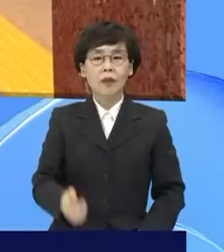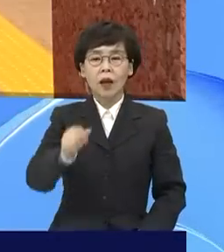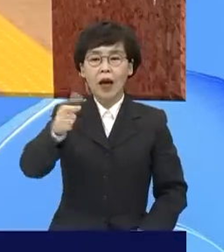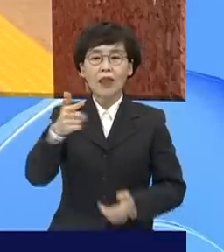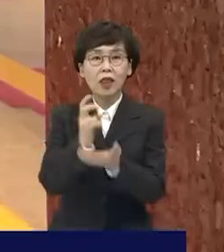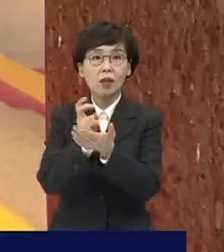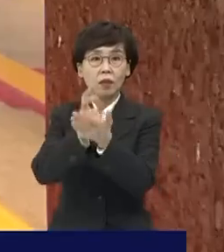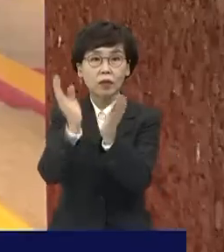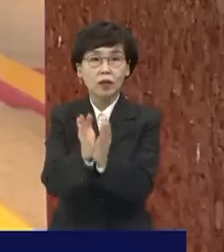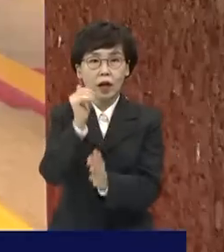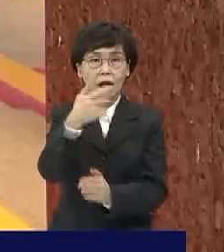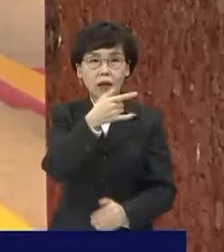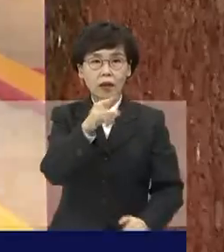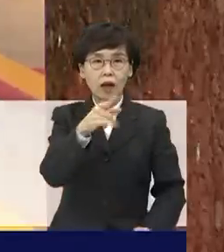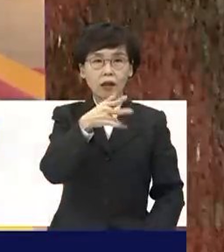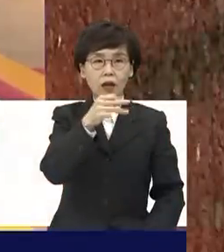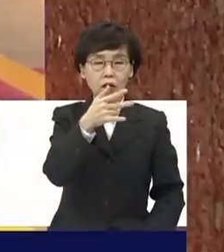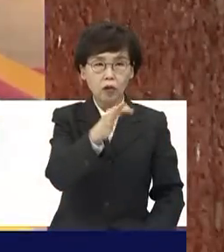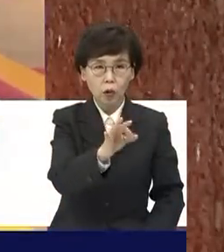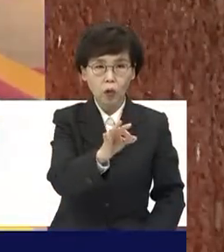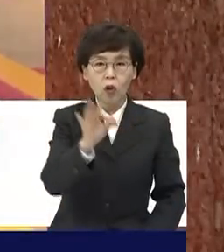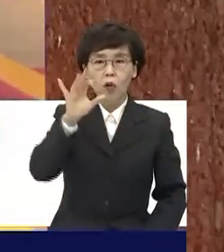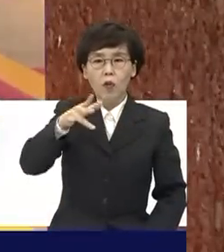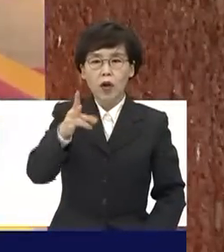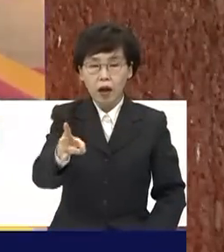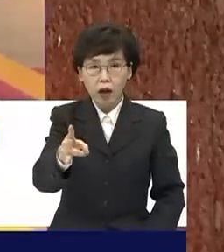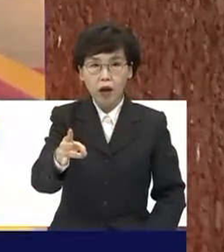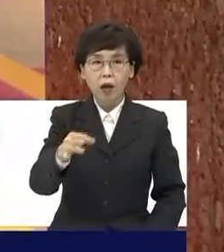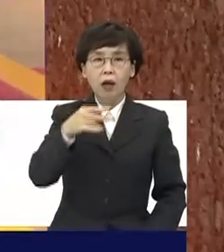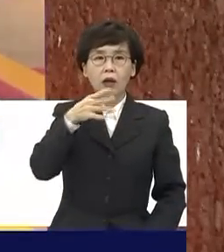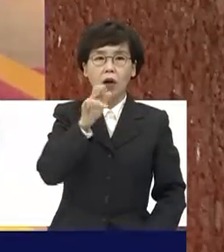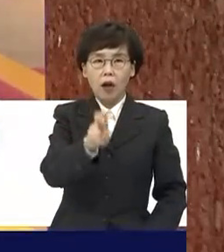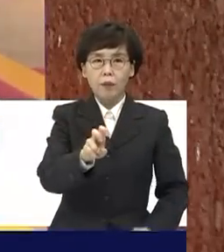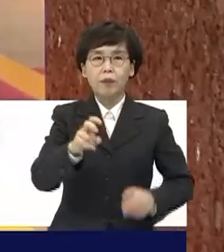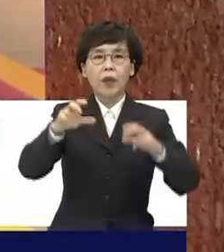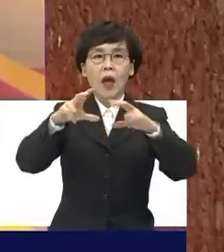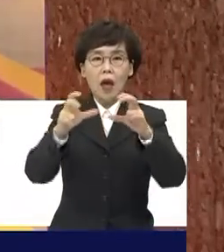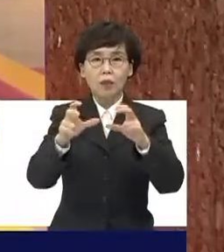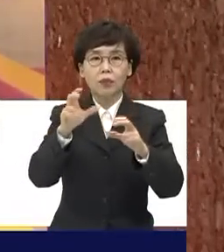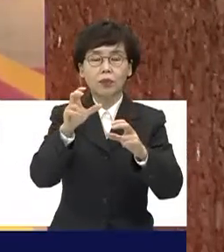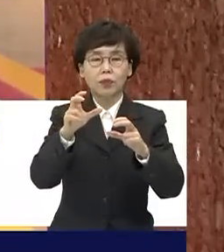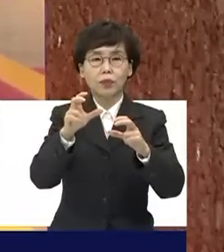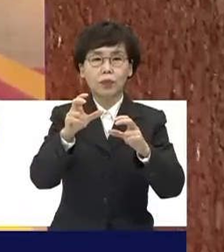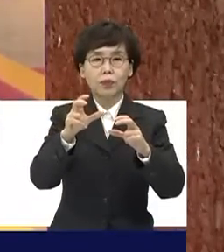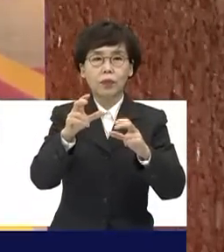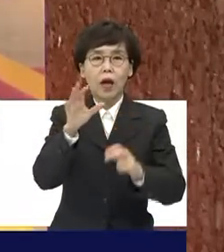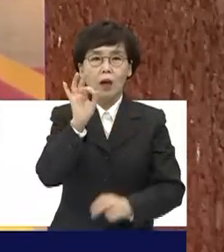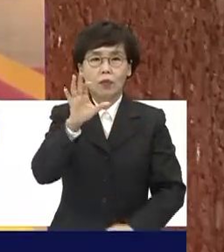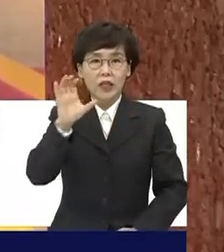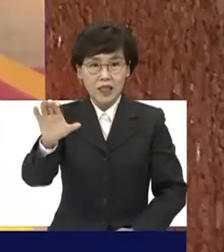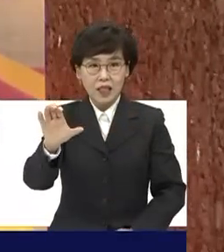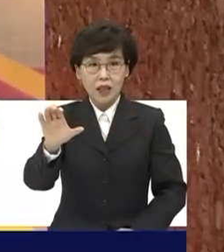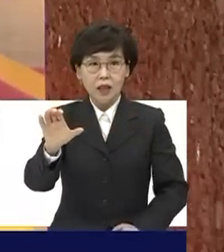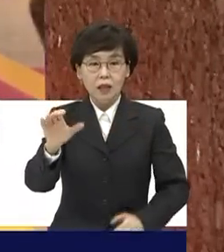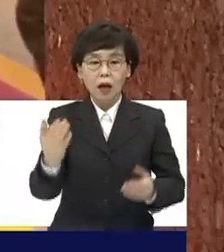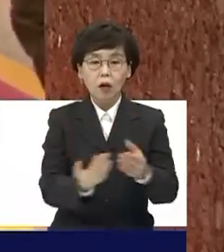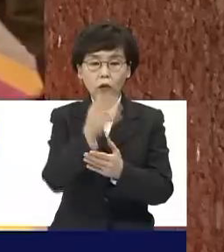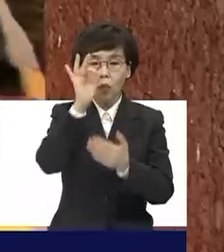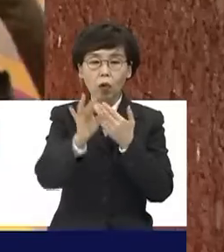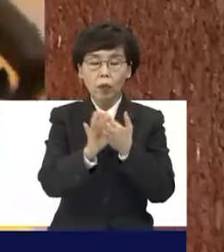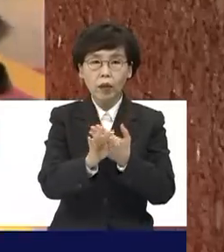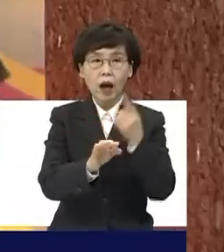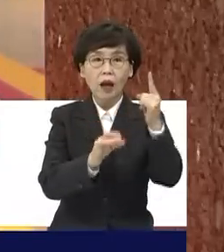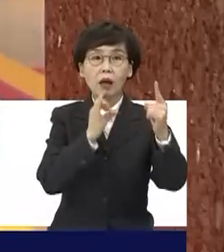한동훈 장관은 대장동과 위례, 성남FC 사건 모두 죄질과 범행의 규모로 볼 때 단 한 건만으로도 구속이 될 만한